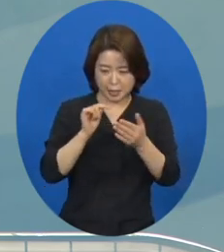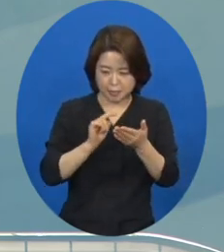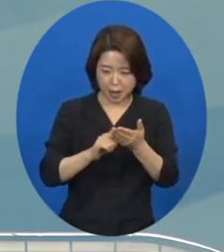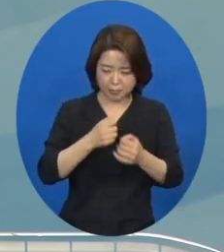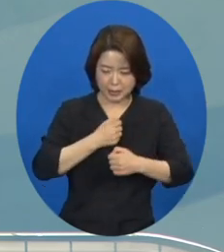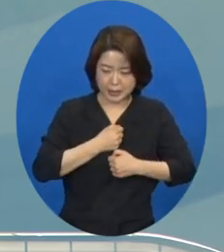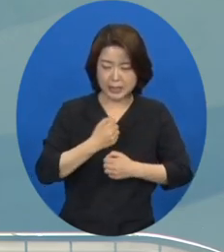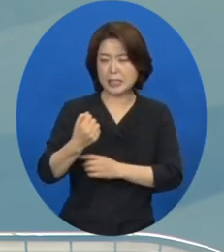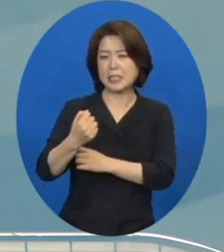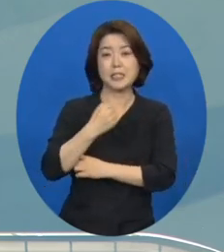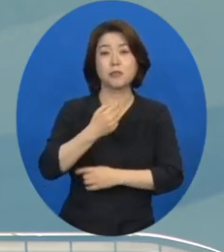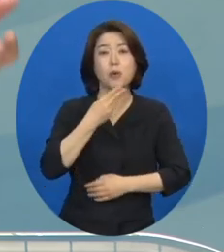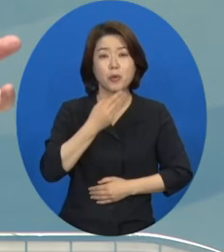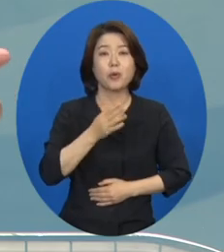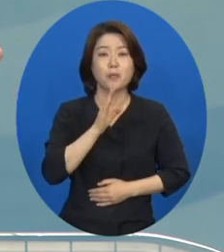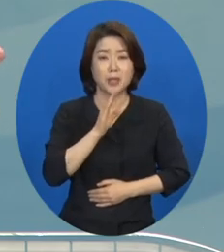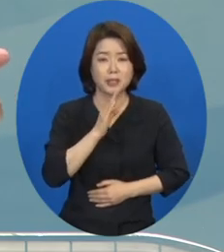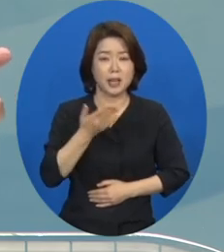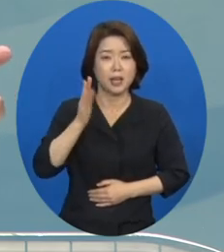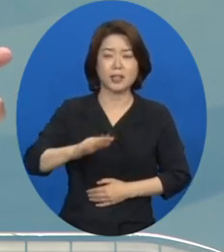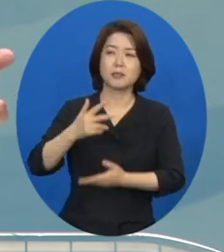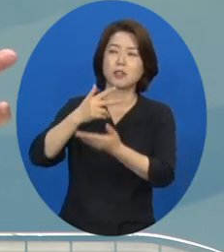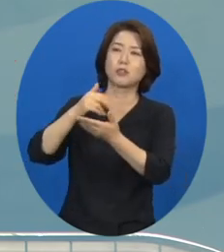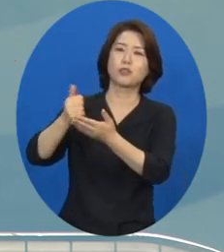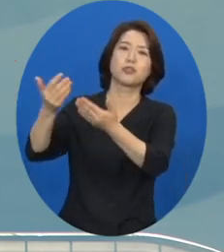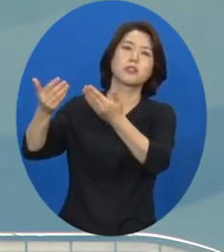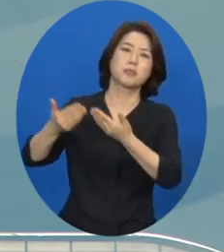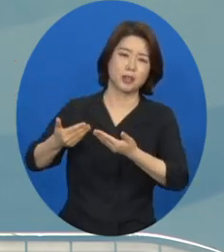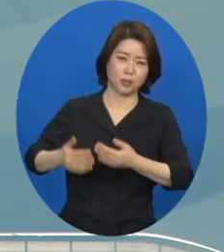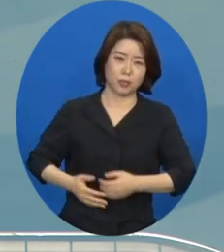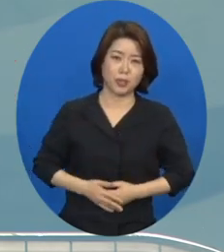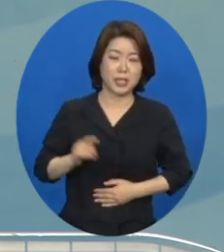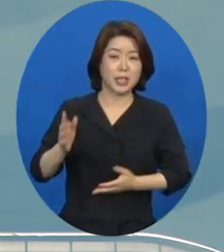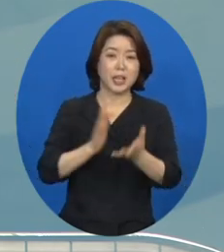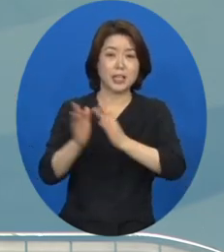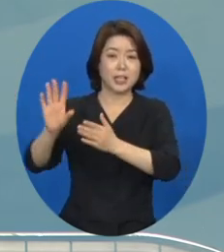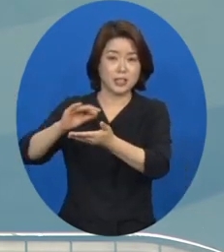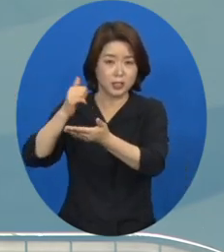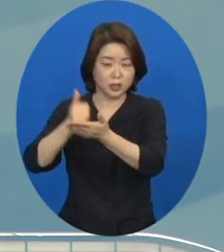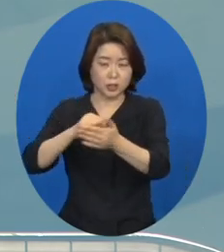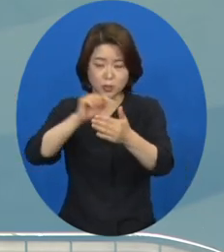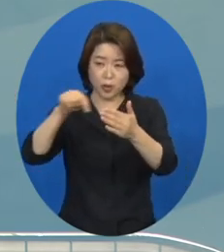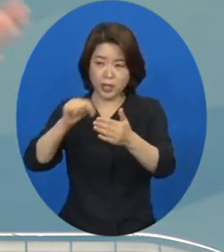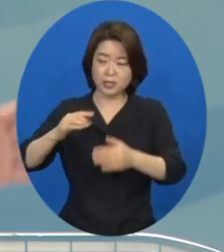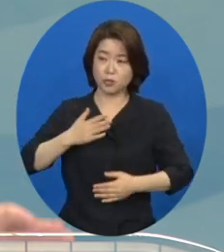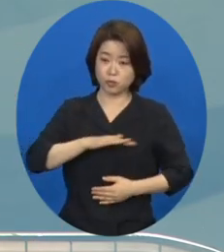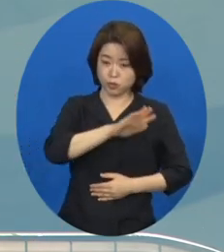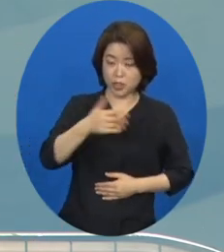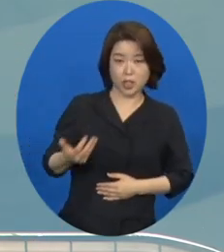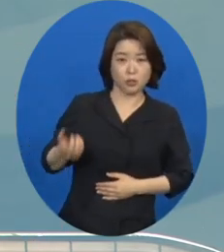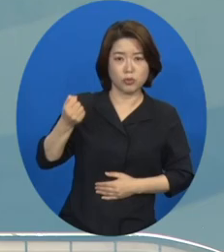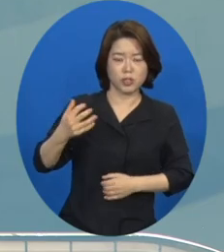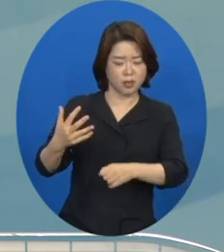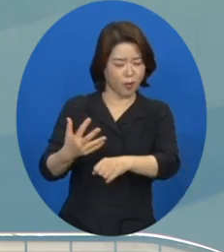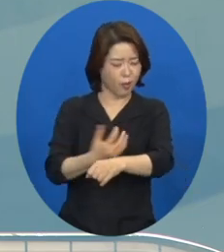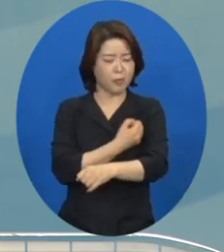없지만 주님은 해주세요. 이게 예수 그리스도 안에서 우리가 누리는 엄청난